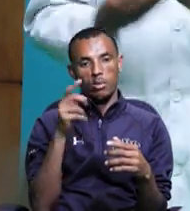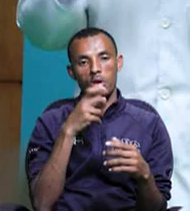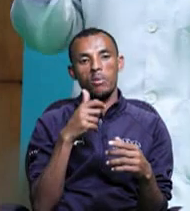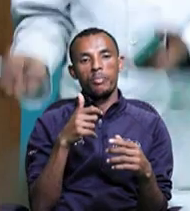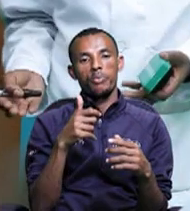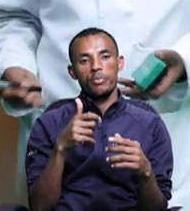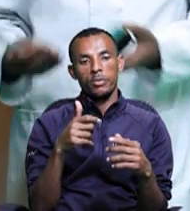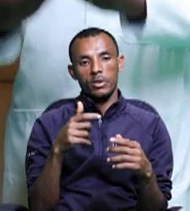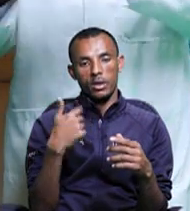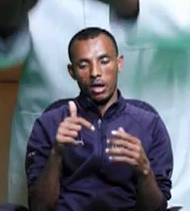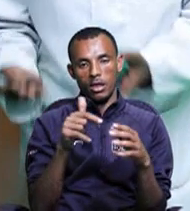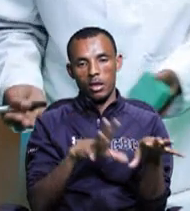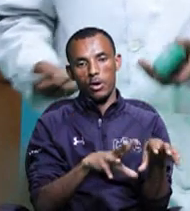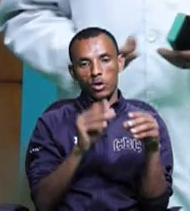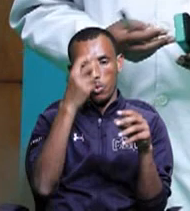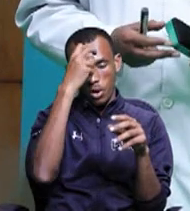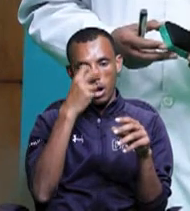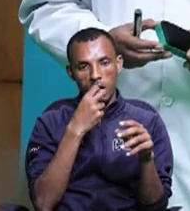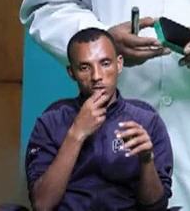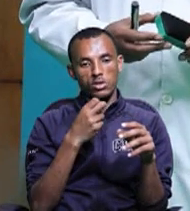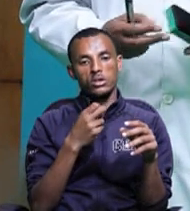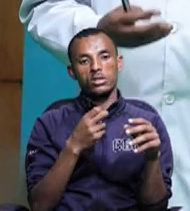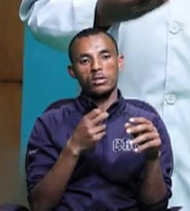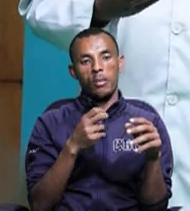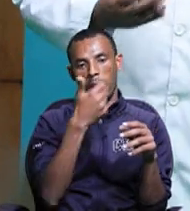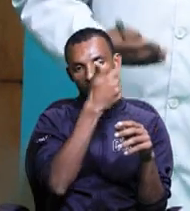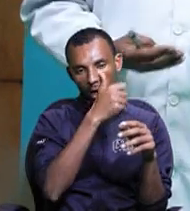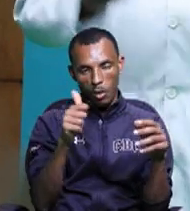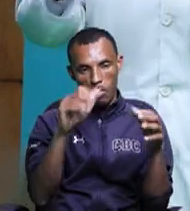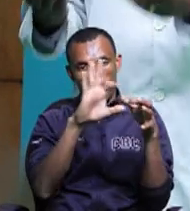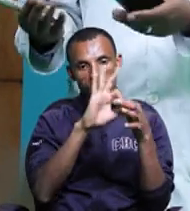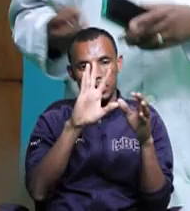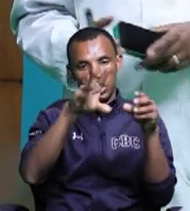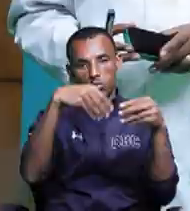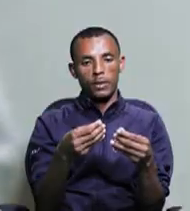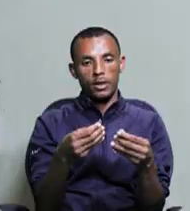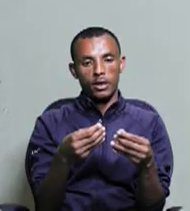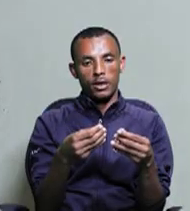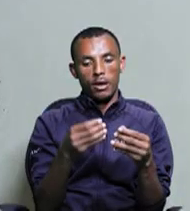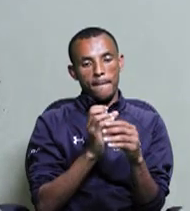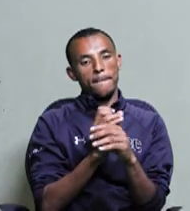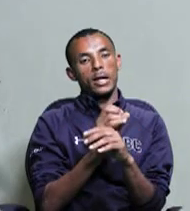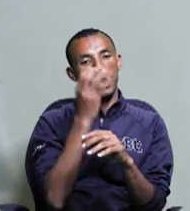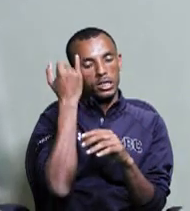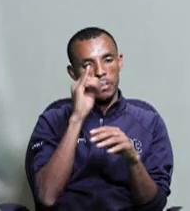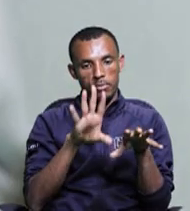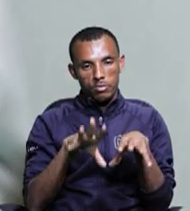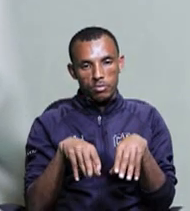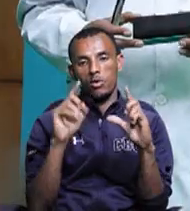ተማሪዎች፣ ወላጆች፣ ማንኛውም ህብረተሰብ የተሰጡትን ምክር ሐሳቦች